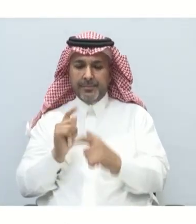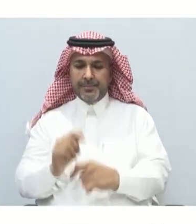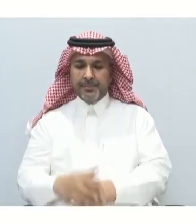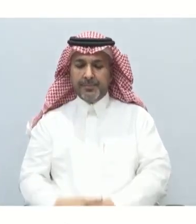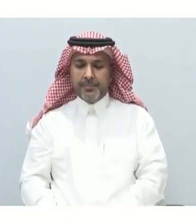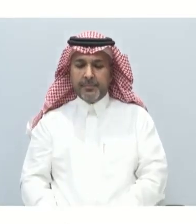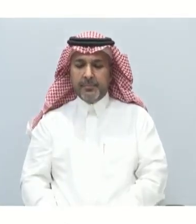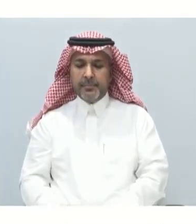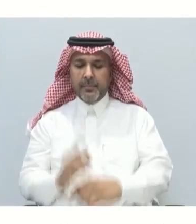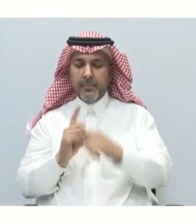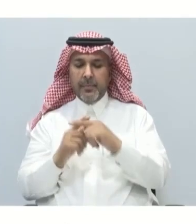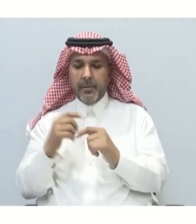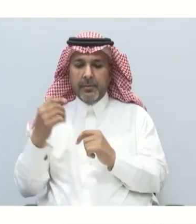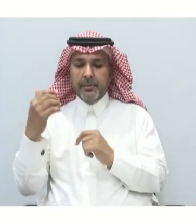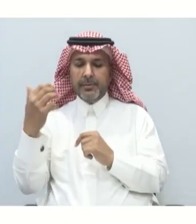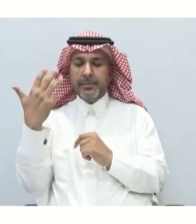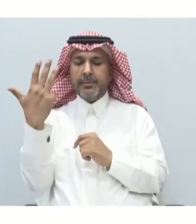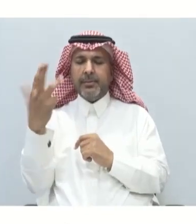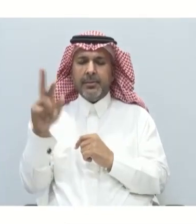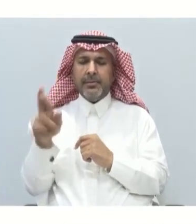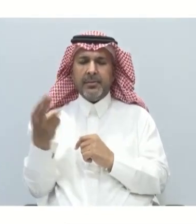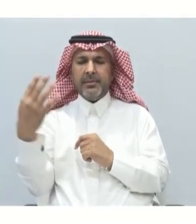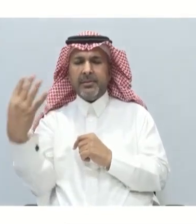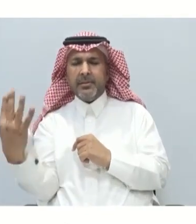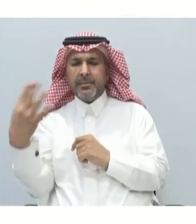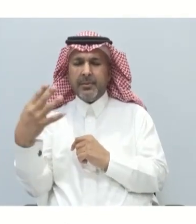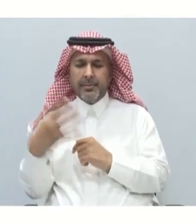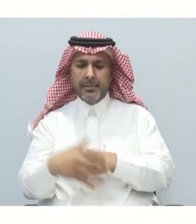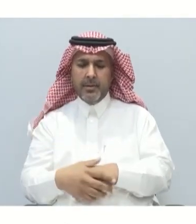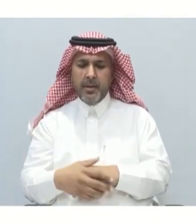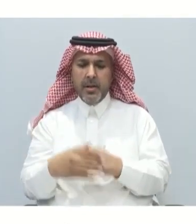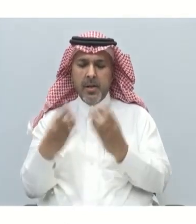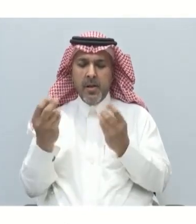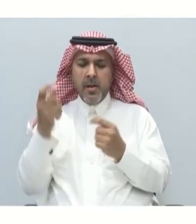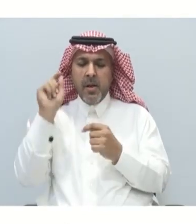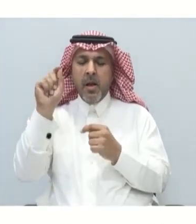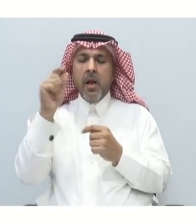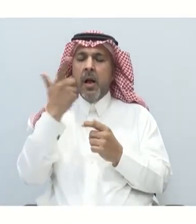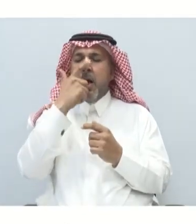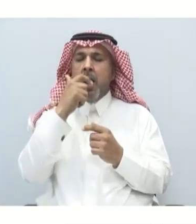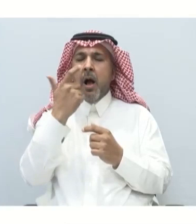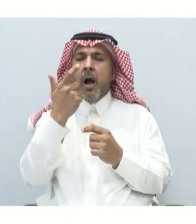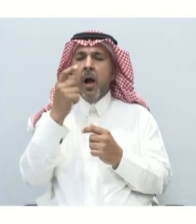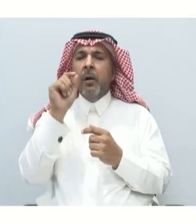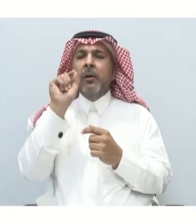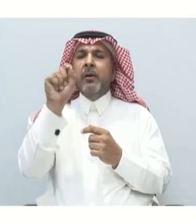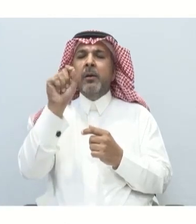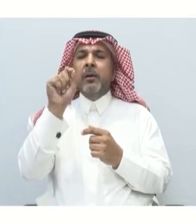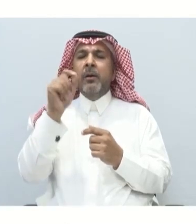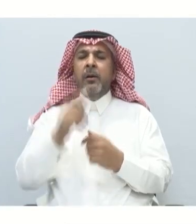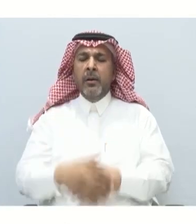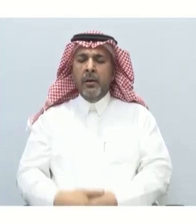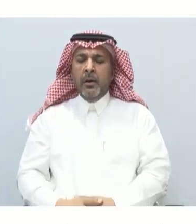حضع قيمه الاكسس زائدا 9.44 لاحظ الاكس في الفقره اي يساوي كم يساوي